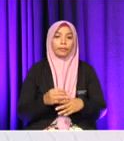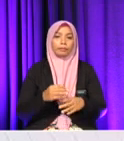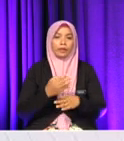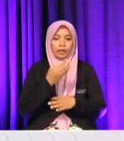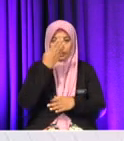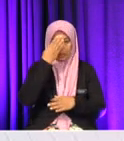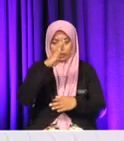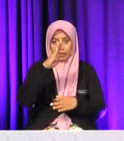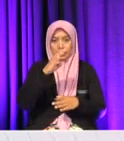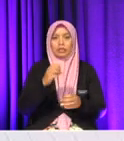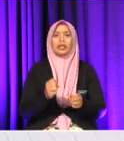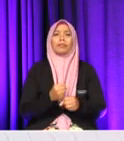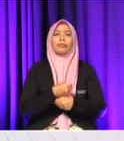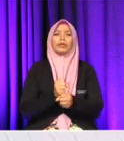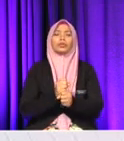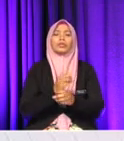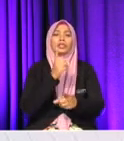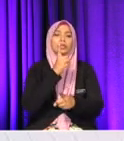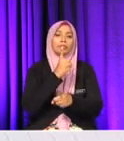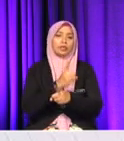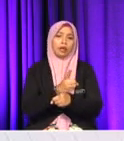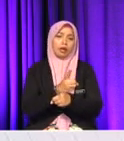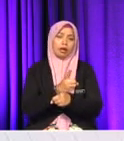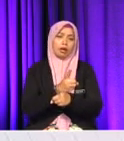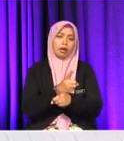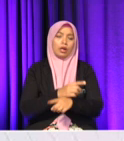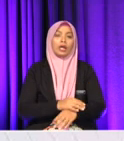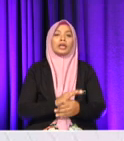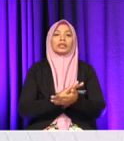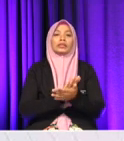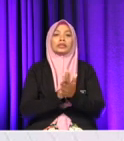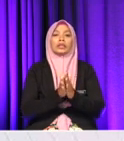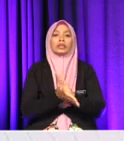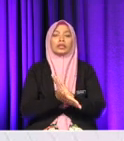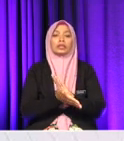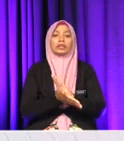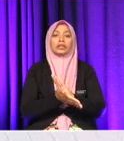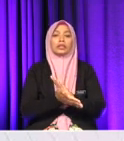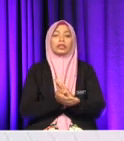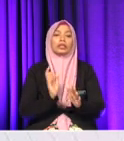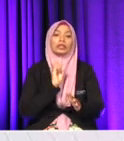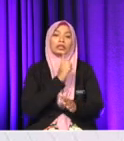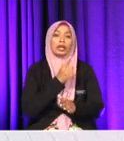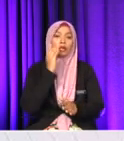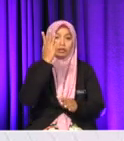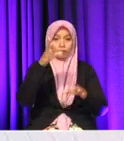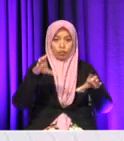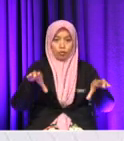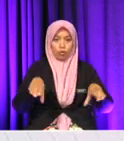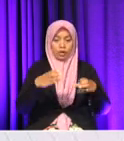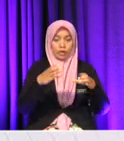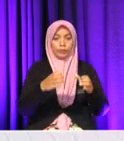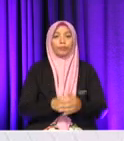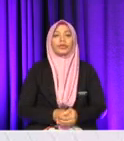Oke kemudian akhir sekali kita akan melakukan lakaran Kompetensi ini maksudnya kita